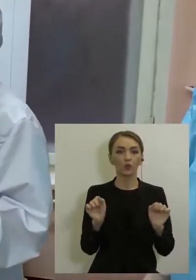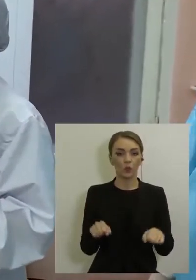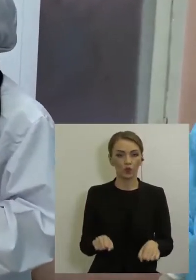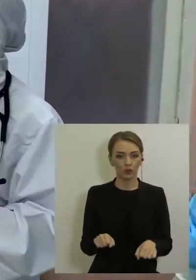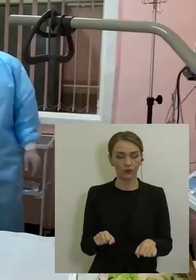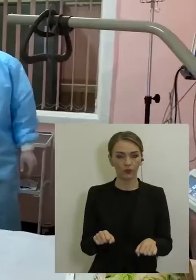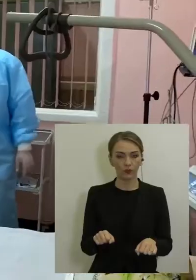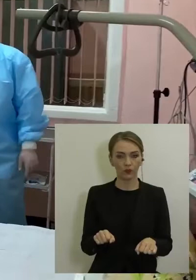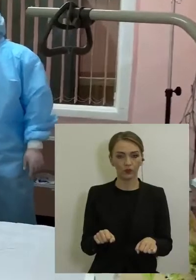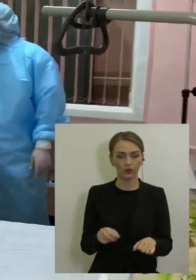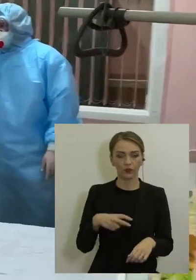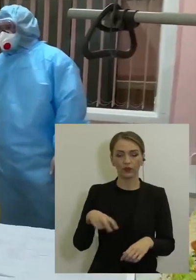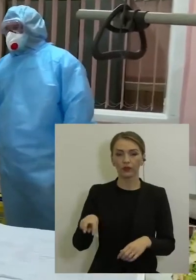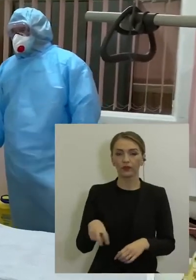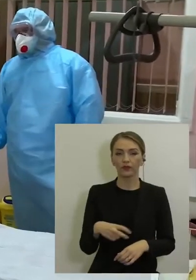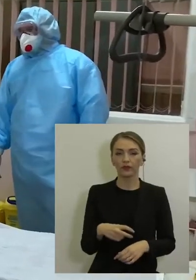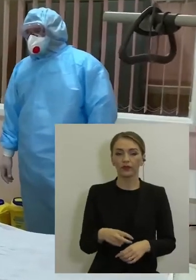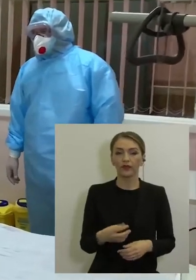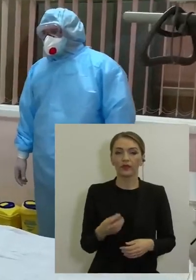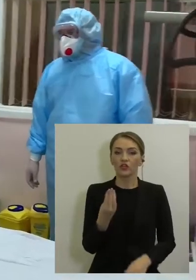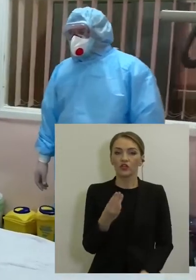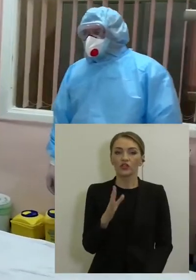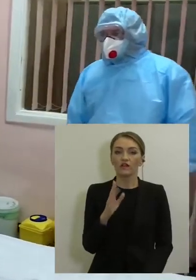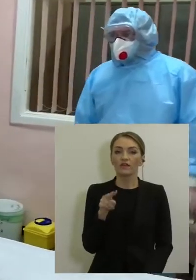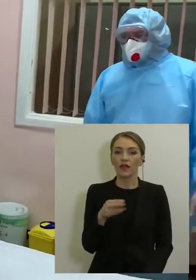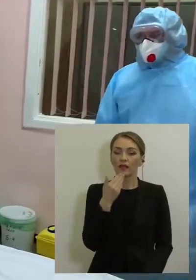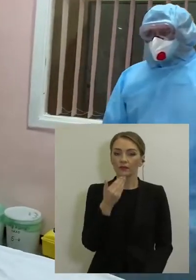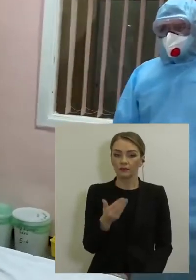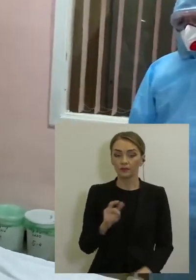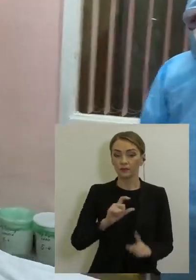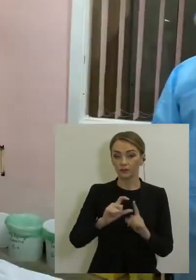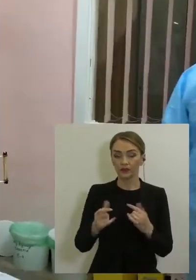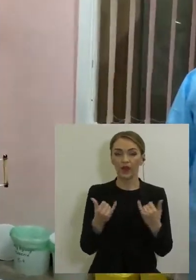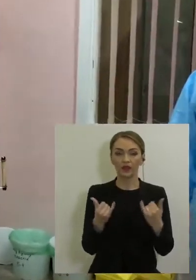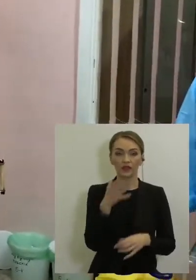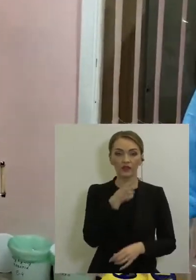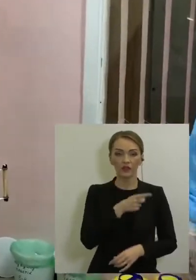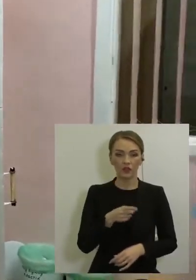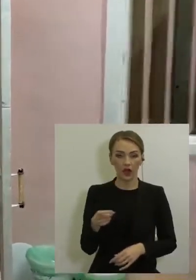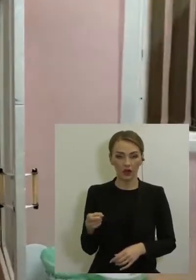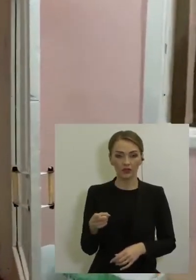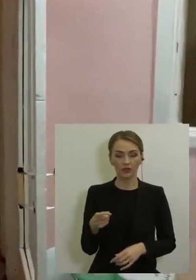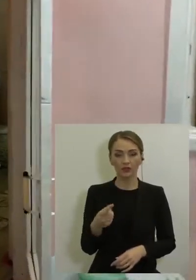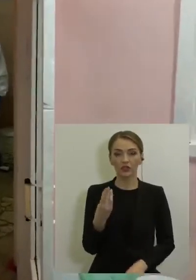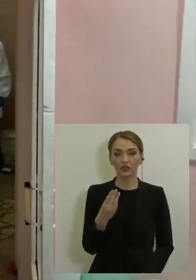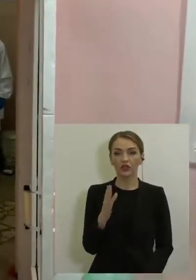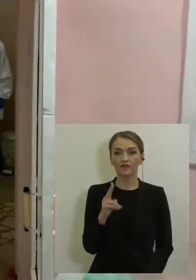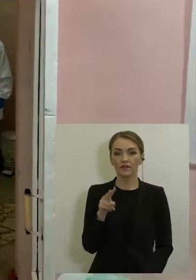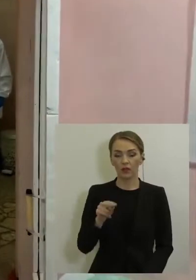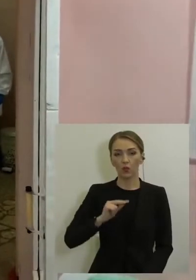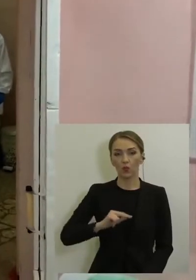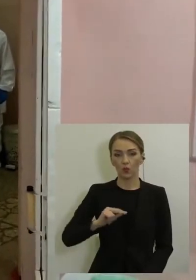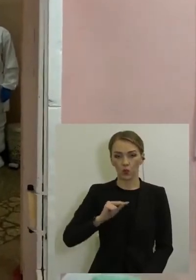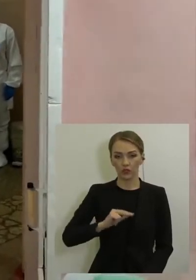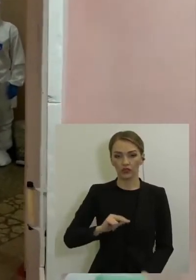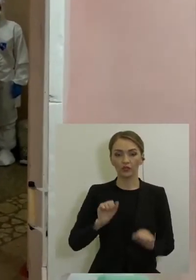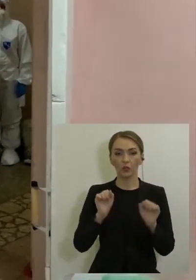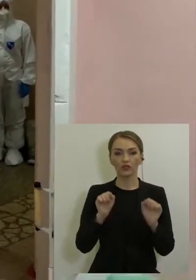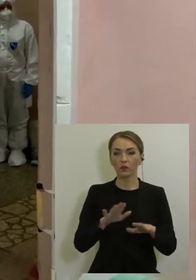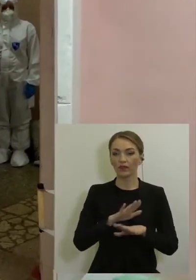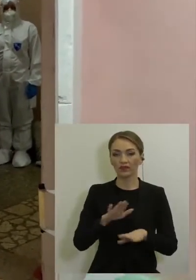зможемо розширитися. Що робити? Шевели на даний час робочі з можливістю